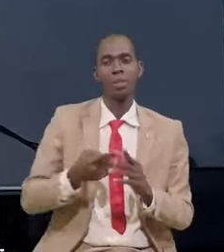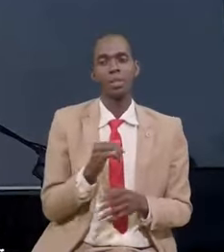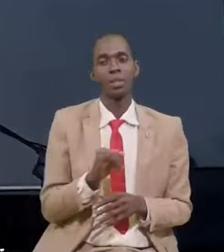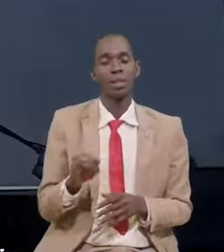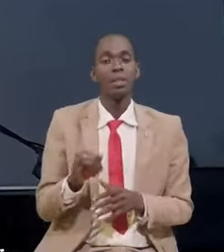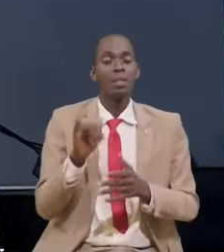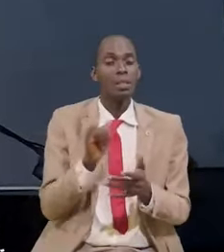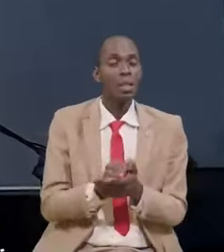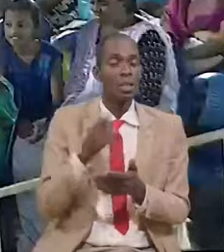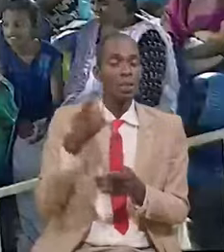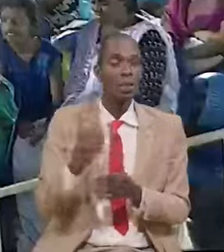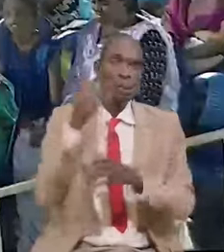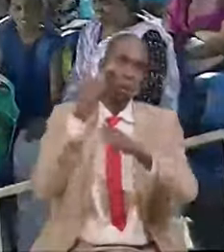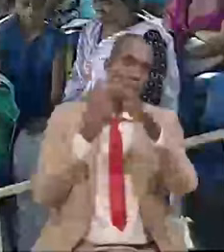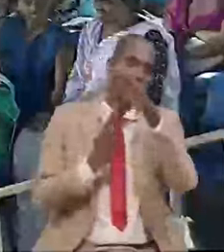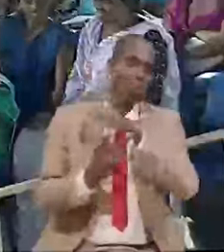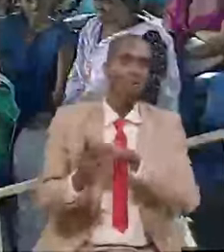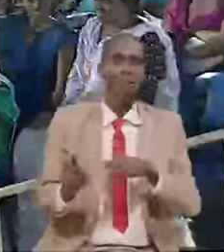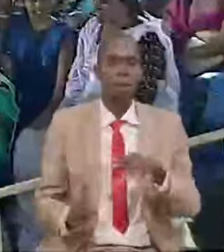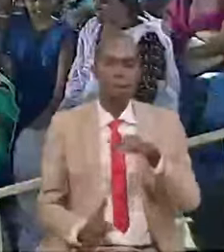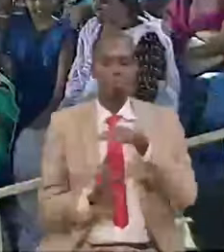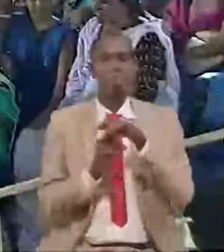que la prophétie a été donnée.